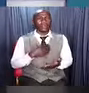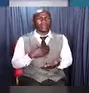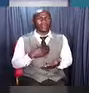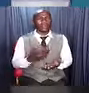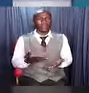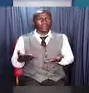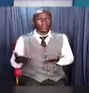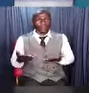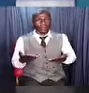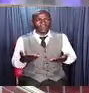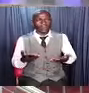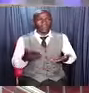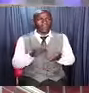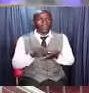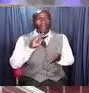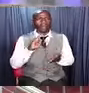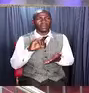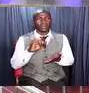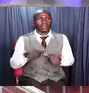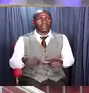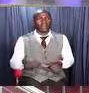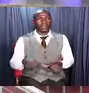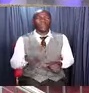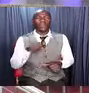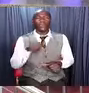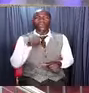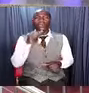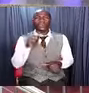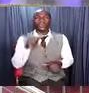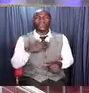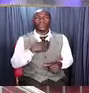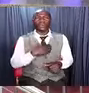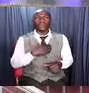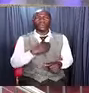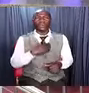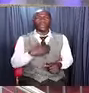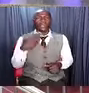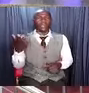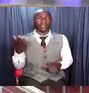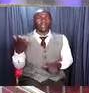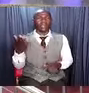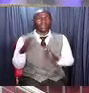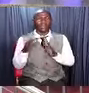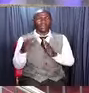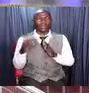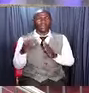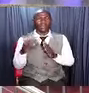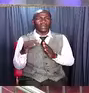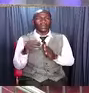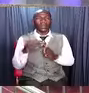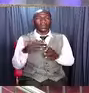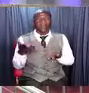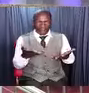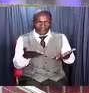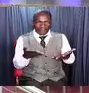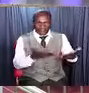Even a visitor who is looked at. Yule aliyekaa. Is the one who has sat. Si wewe umeenda kwa mji wa mtu. Not you, you've gone to someone's house. Wenyewe huko